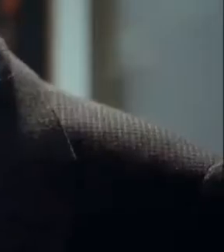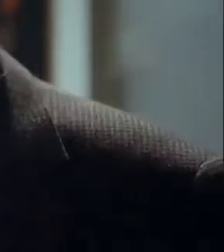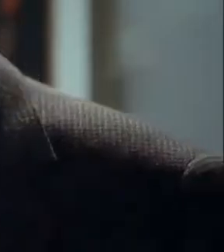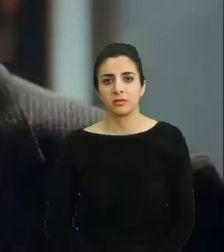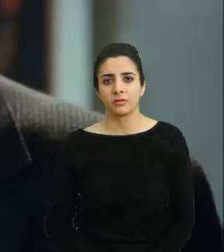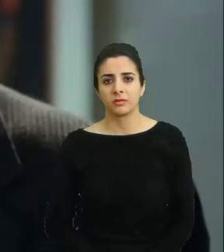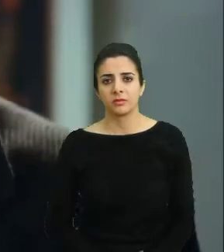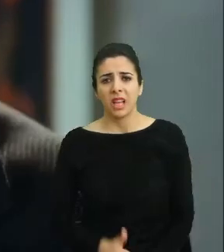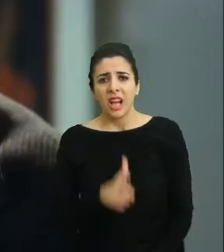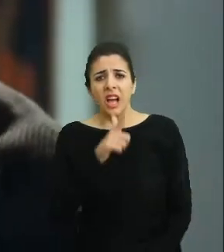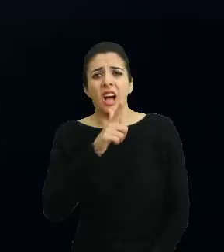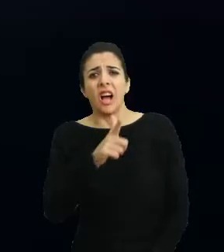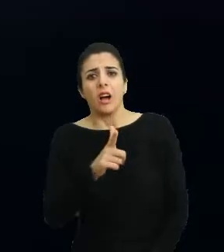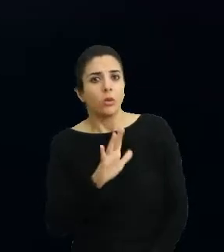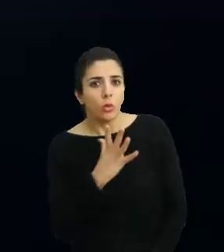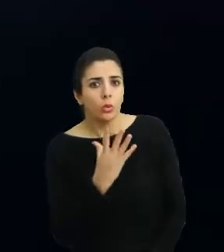Ah! Ne oldu?